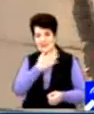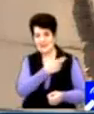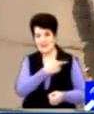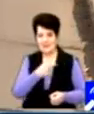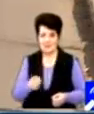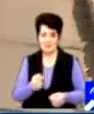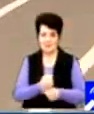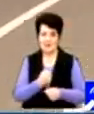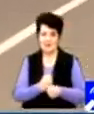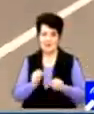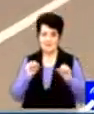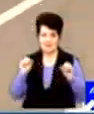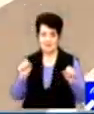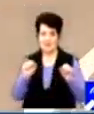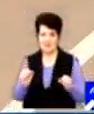prielnic pentru a face sport.